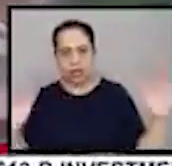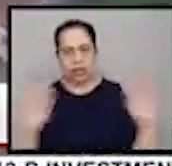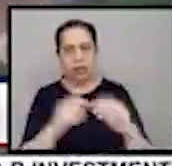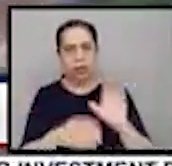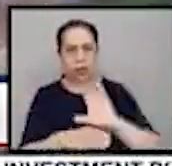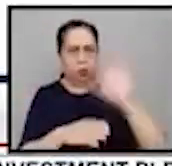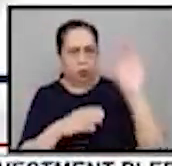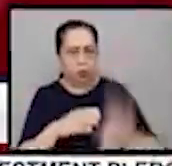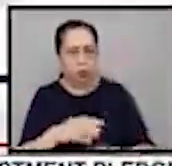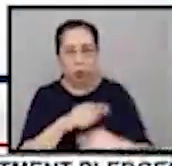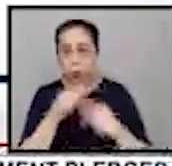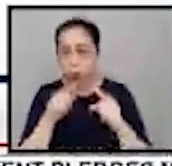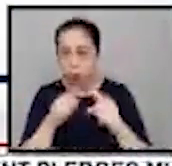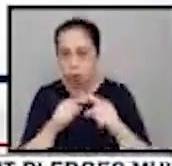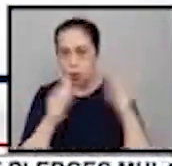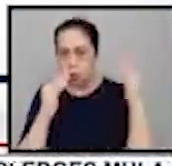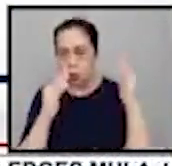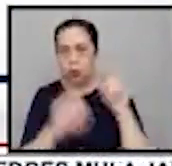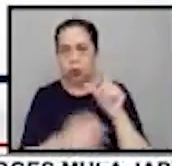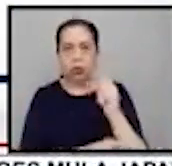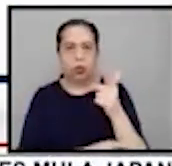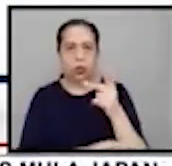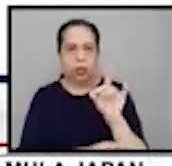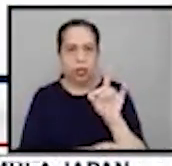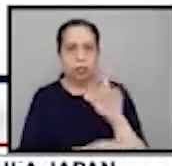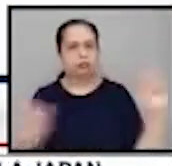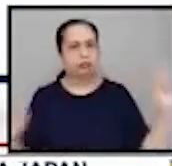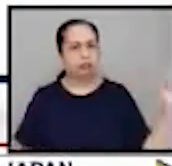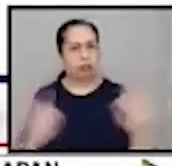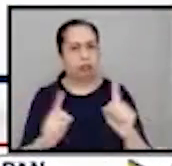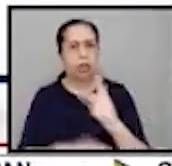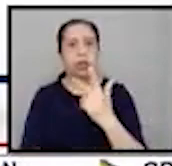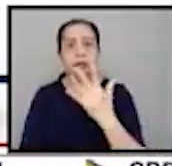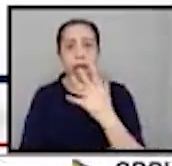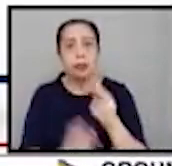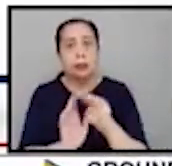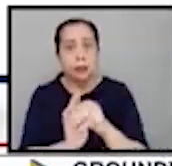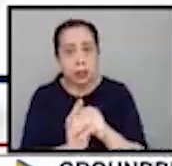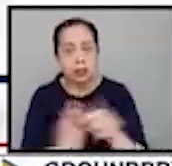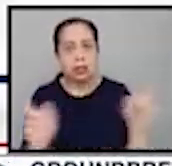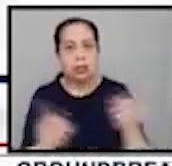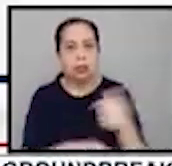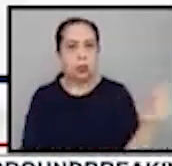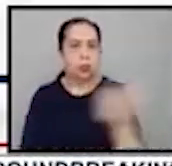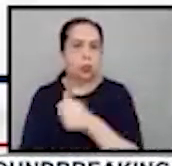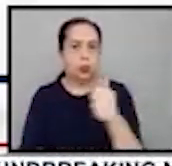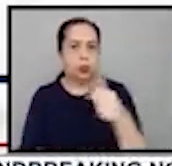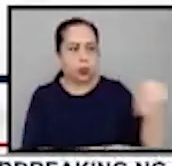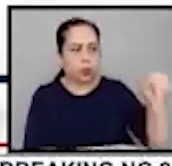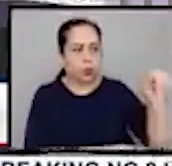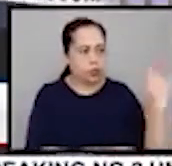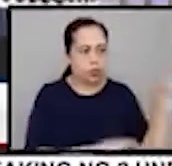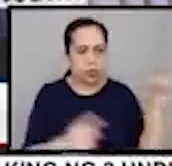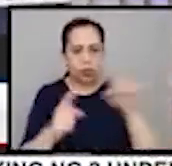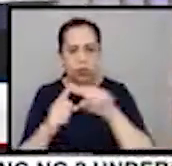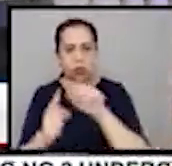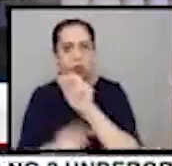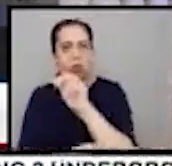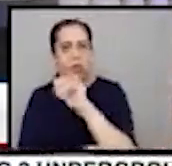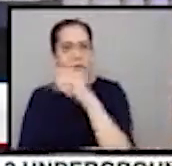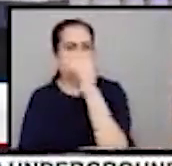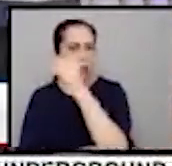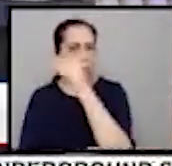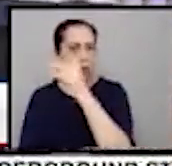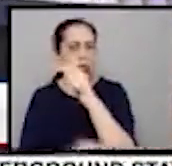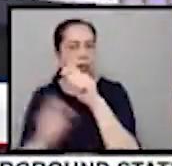taong 2028 kung saan mapapaikli na lamang sa 35 minutes ang biyahe mula QC hanggang NAIA Terminal 3.